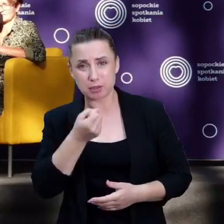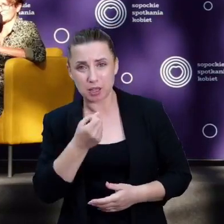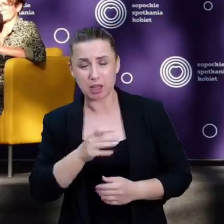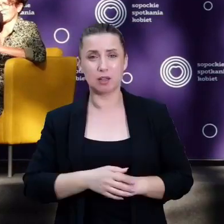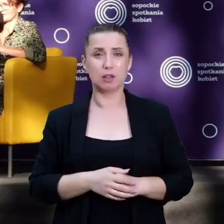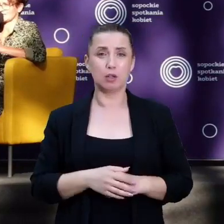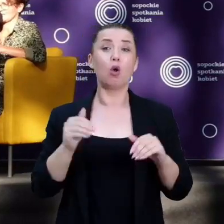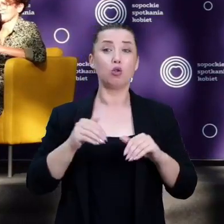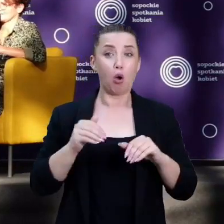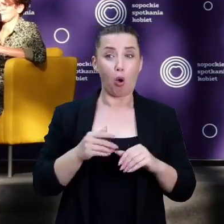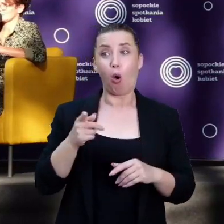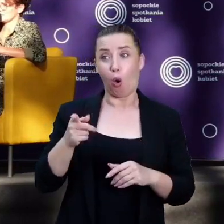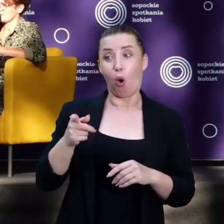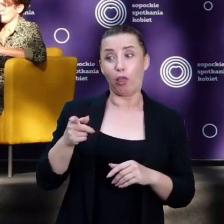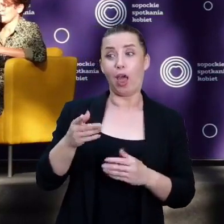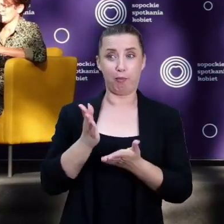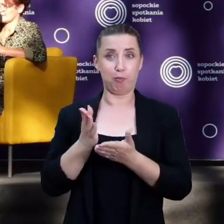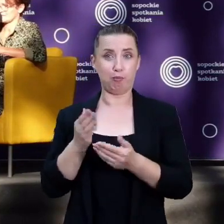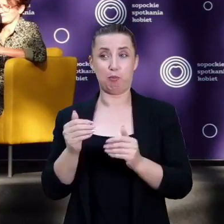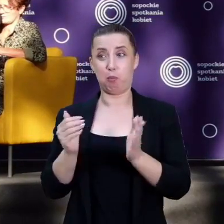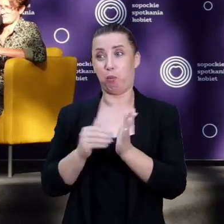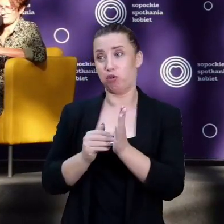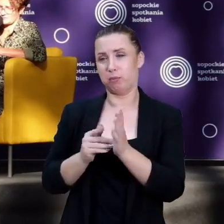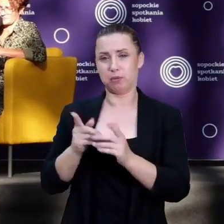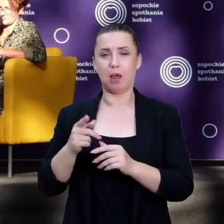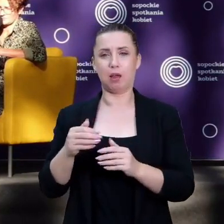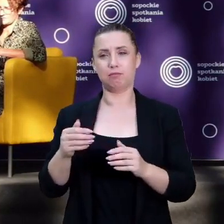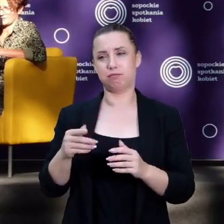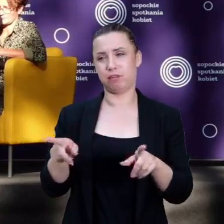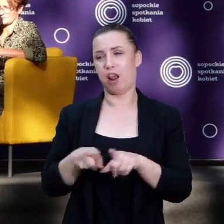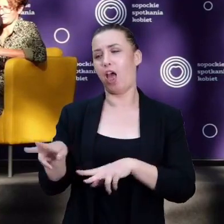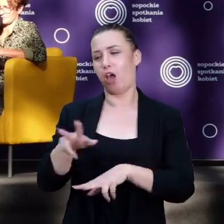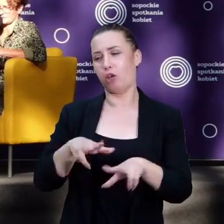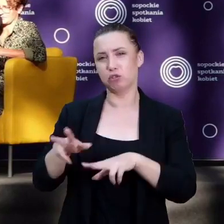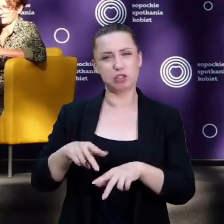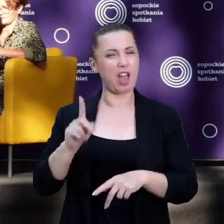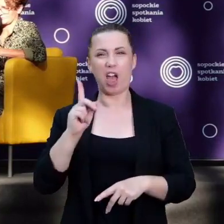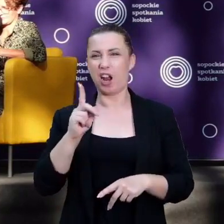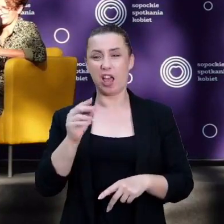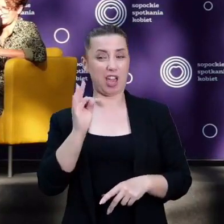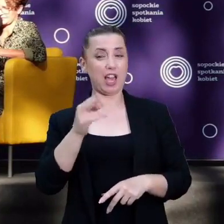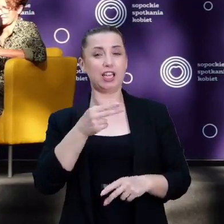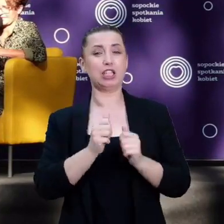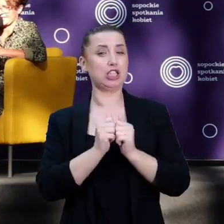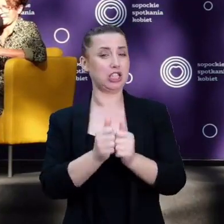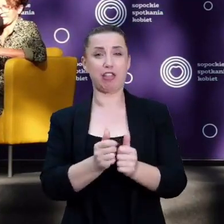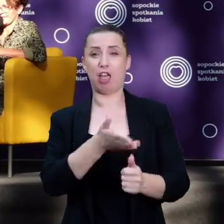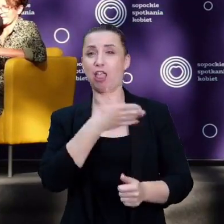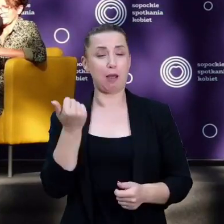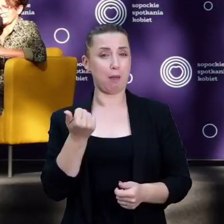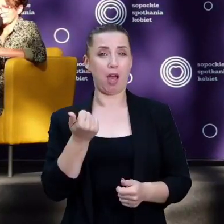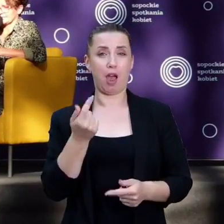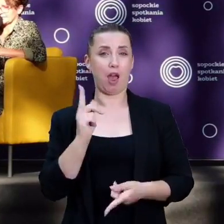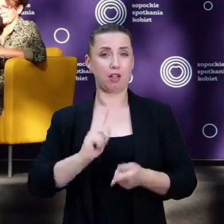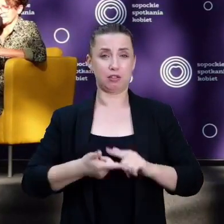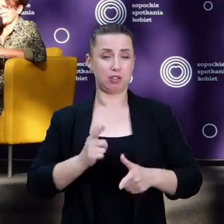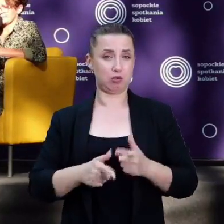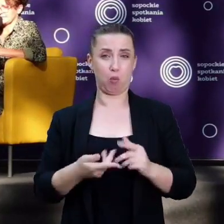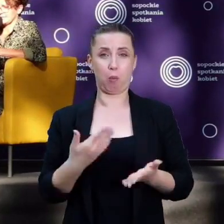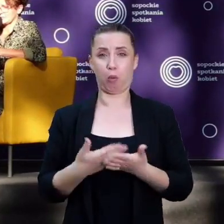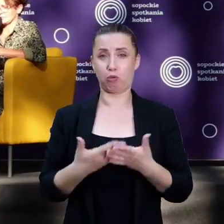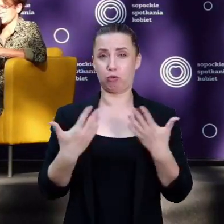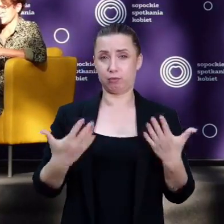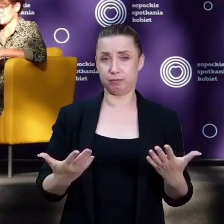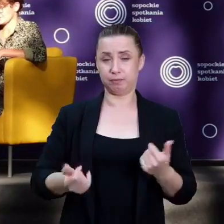jeszcze jest przydatna rodzinnie, ale tak naprawdę to z jej opinią niewiele osób się liczy.